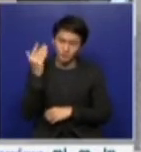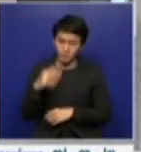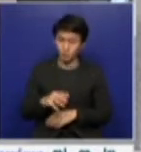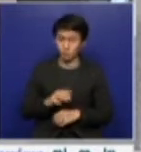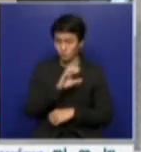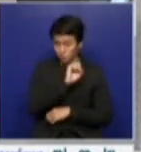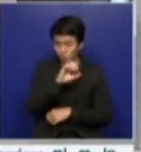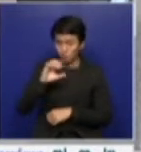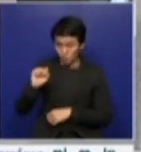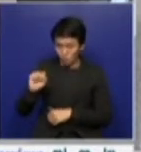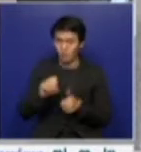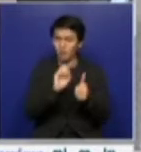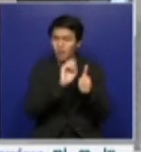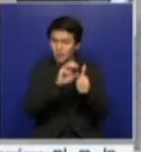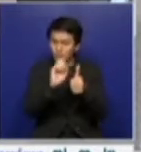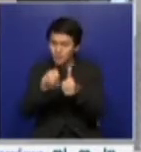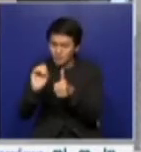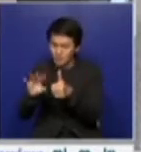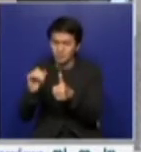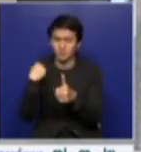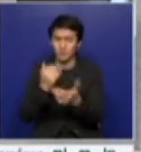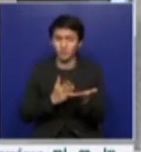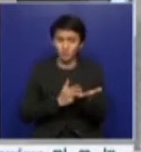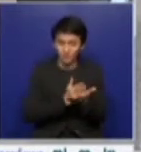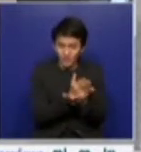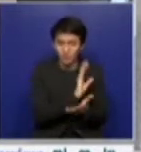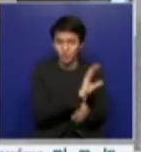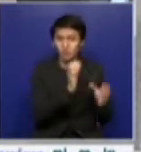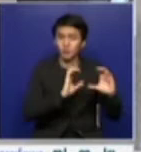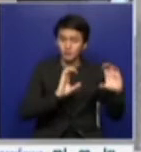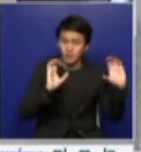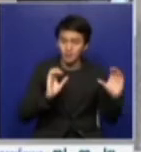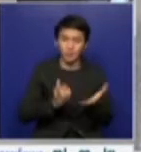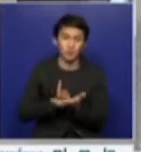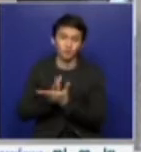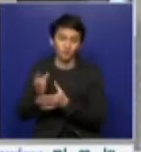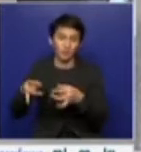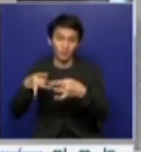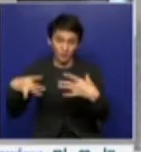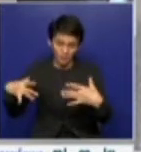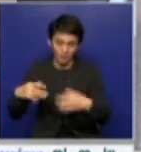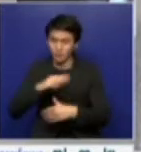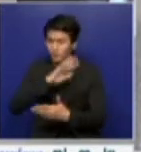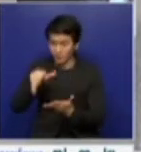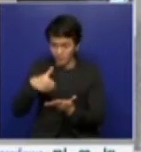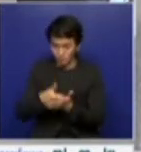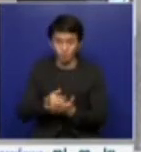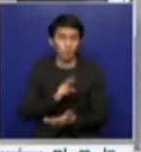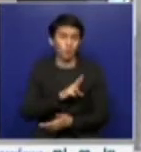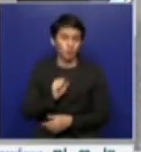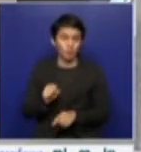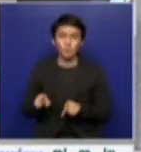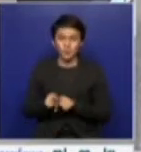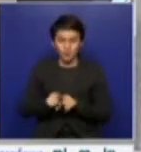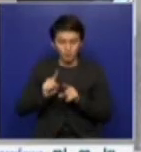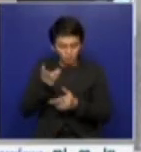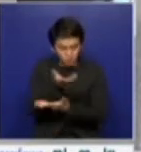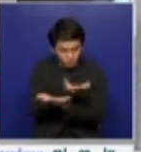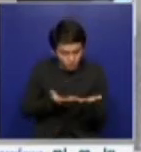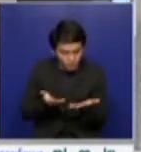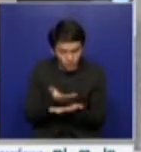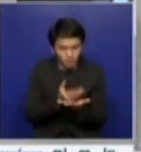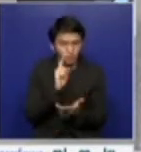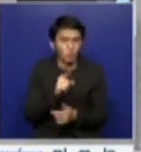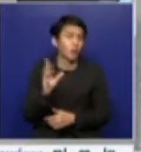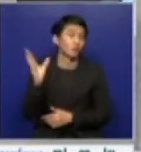ราษฏรจรทั้งฝ่ายค้านและฝ่ายรัฐบาลและสมาชิกวุฒิสภาผมจะขออภิปรายในหัวข้อ